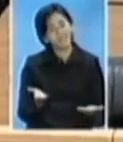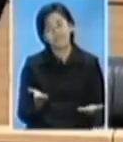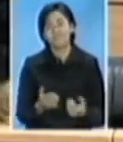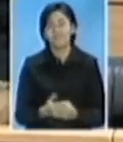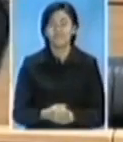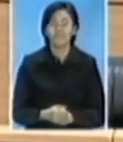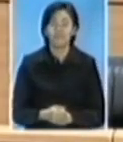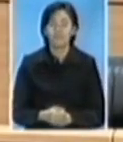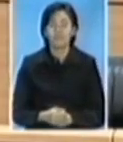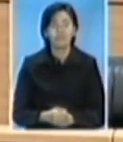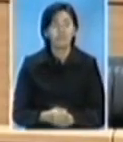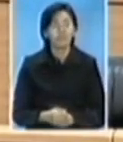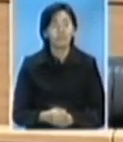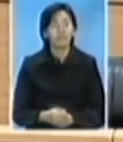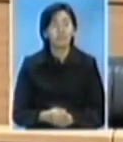ท่านครับ